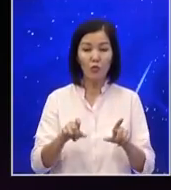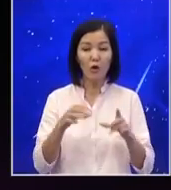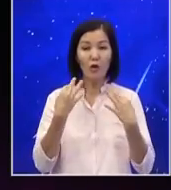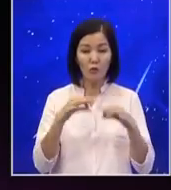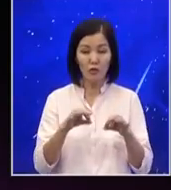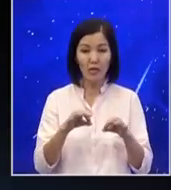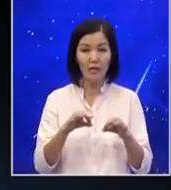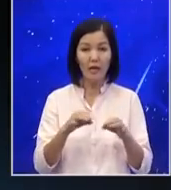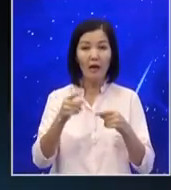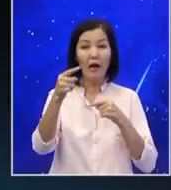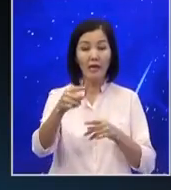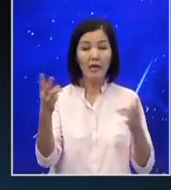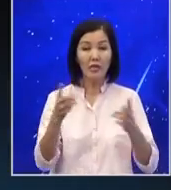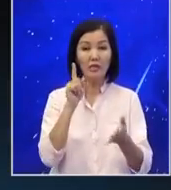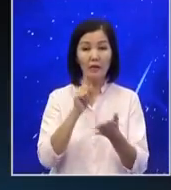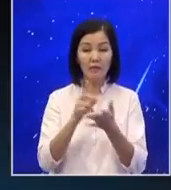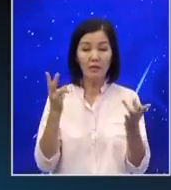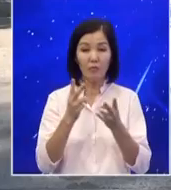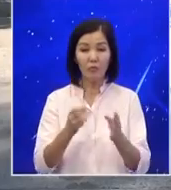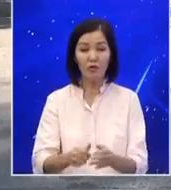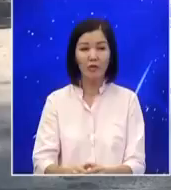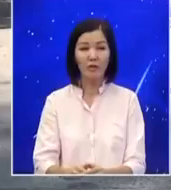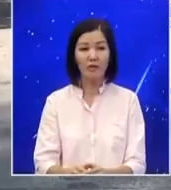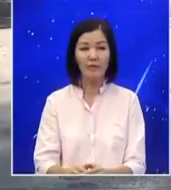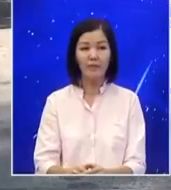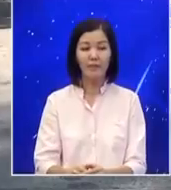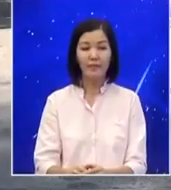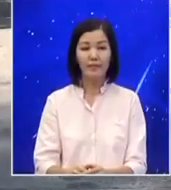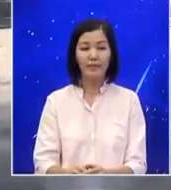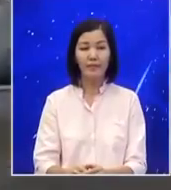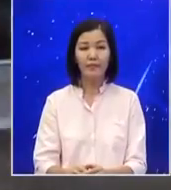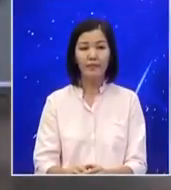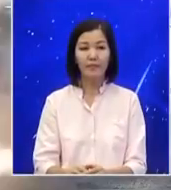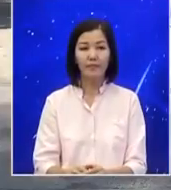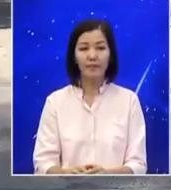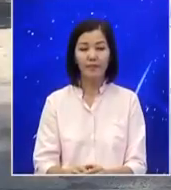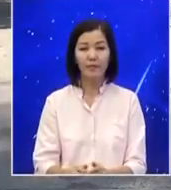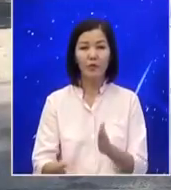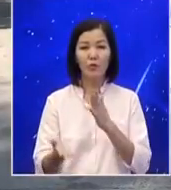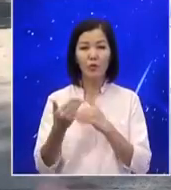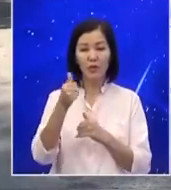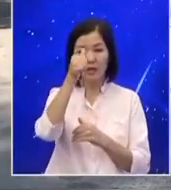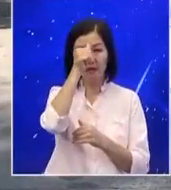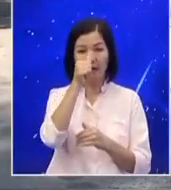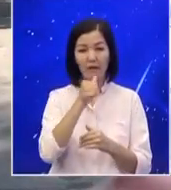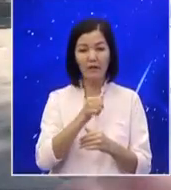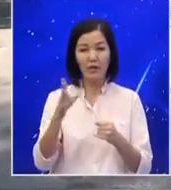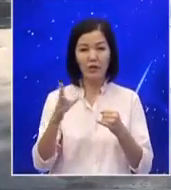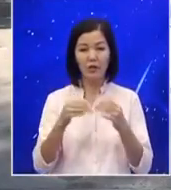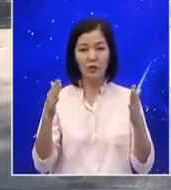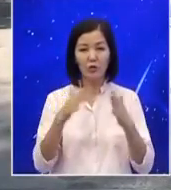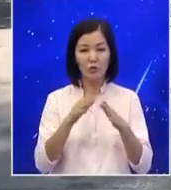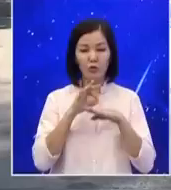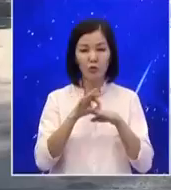Оның өзінде арақашықтық сақталуы тиіс. Өткен аймен қарағанда керісінше өткен айда жеке үй-жайларда